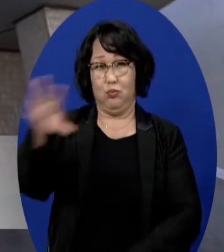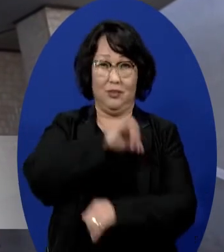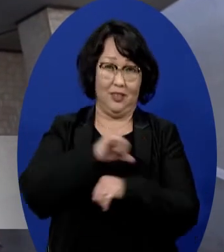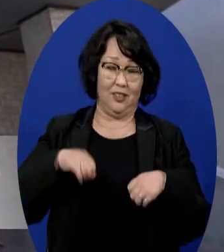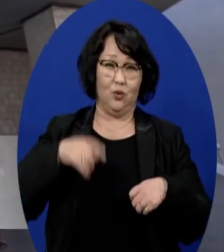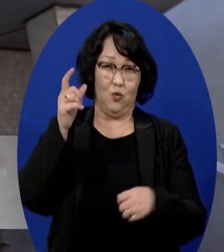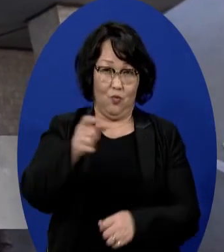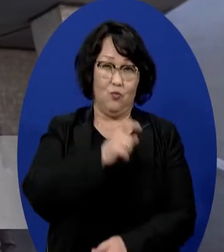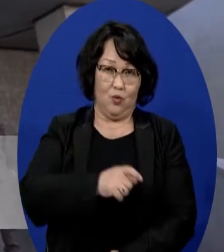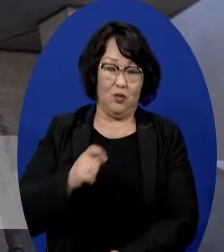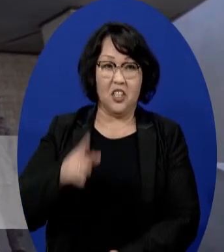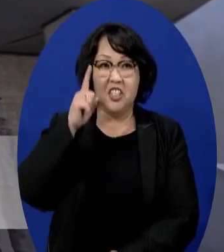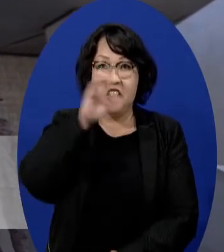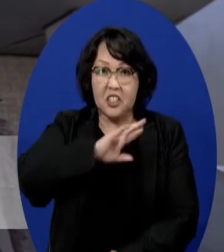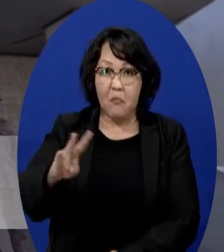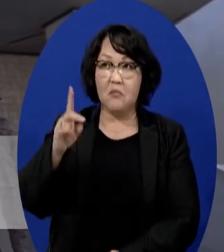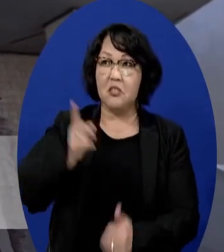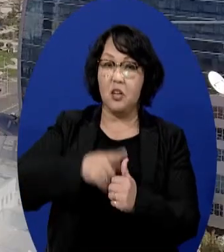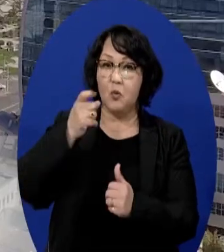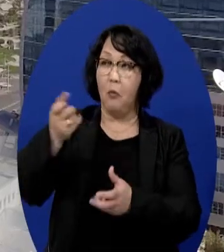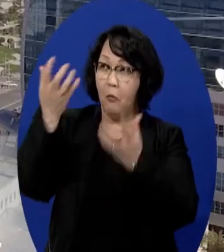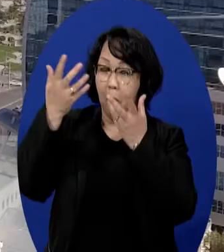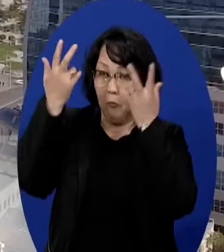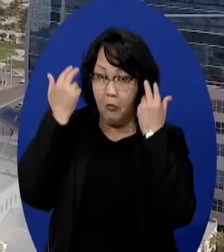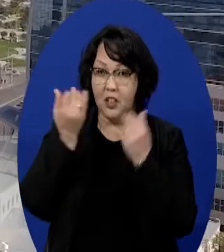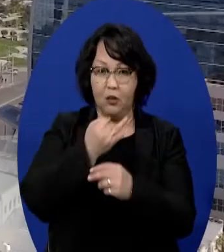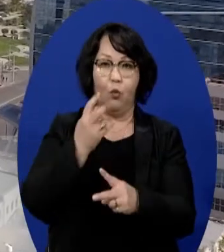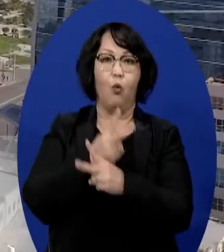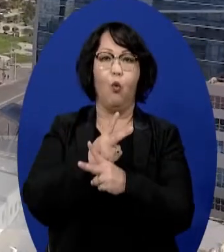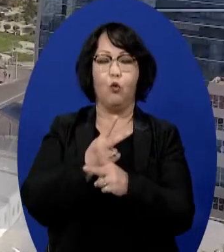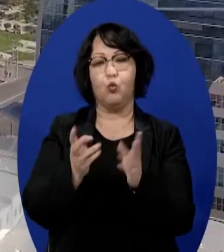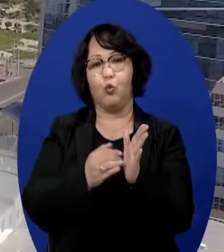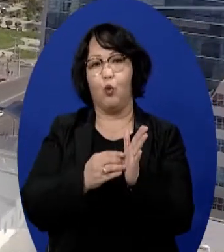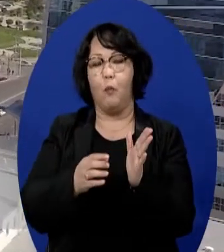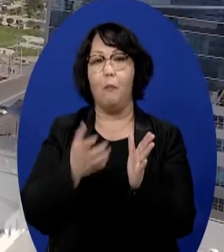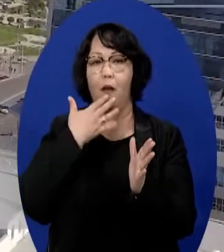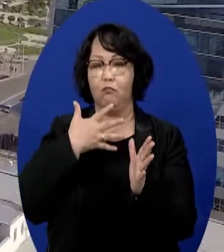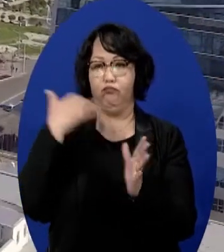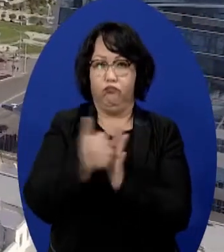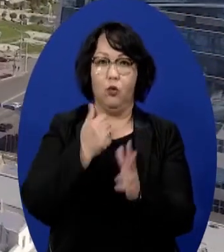нэг нам эсвэл нэг хүний дарангуйлал тогтох хуулийн цорхой байхгүйг судлаачид хэлж байна.